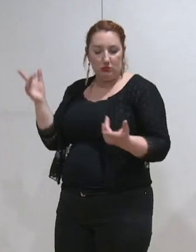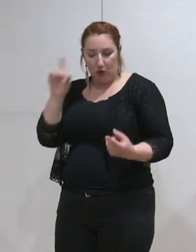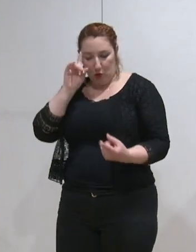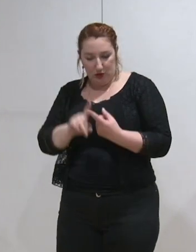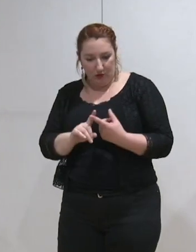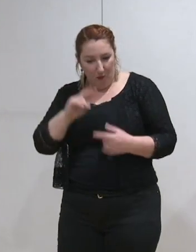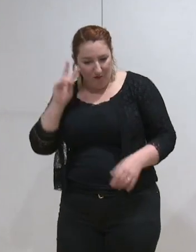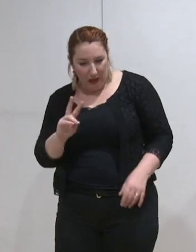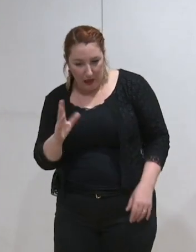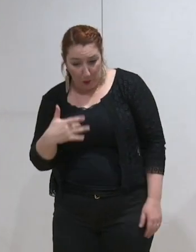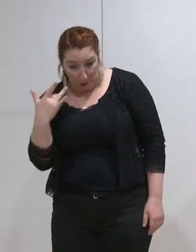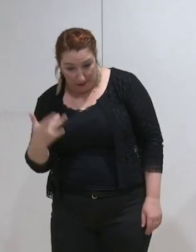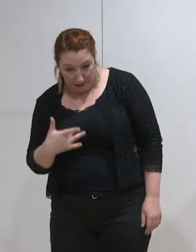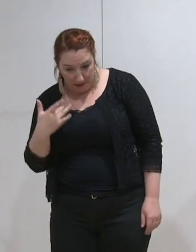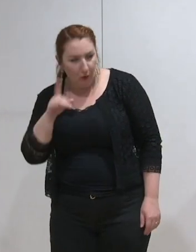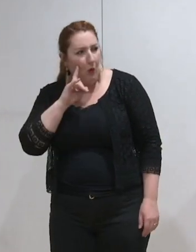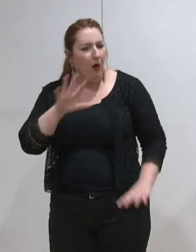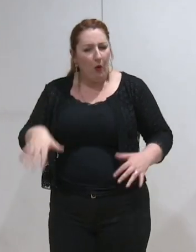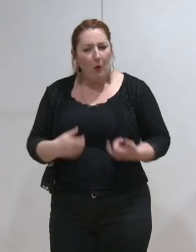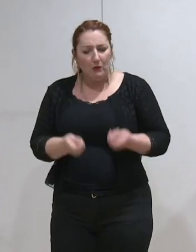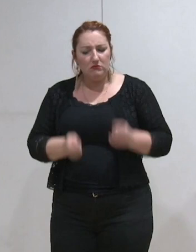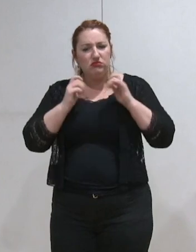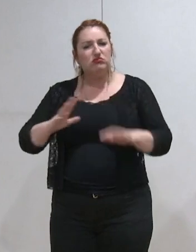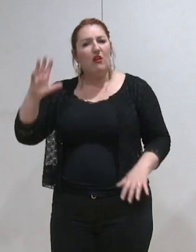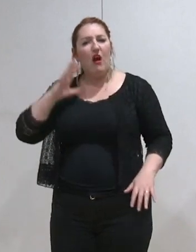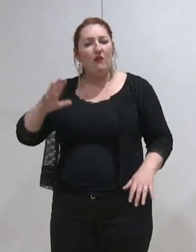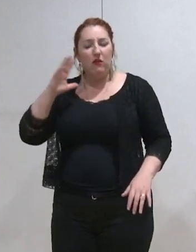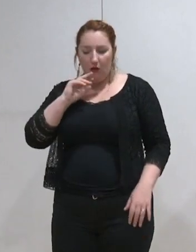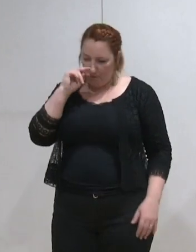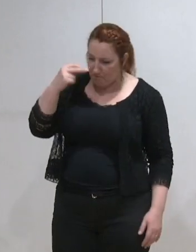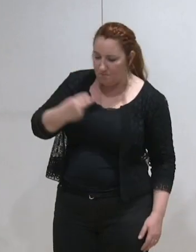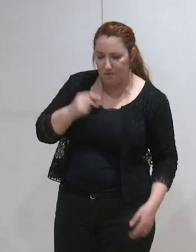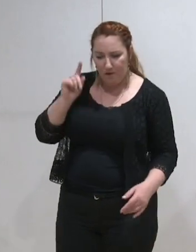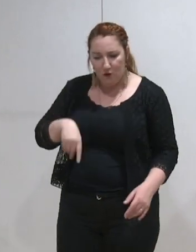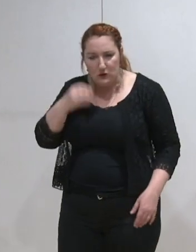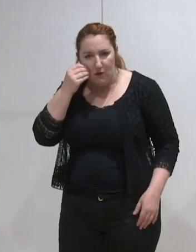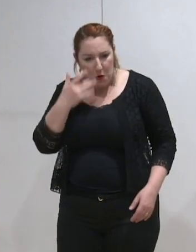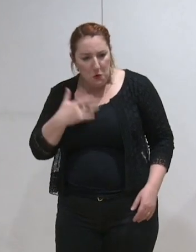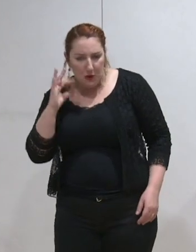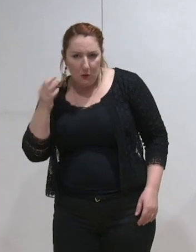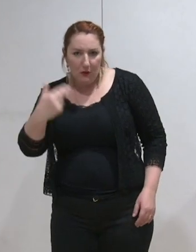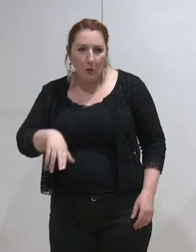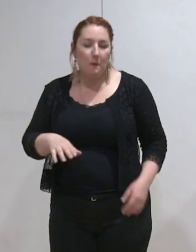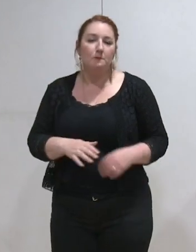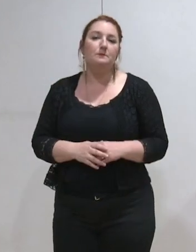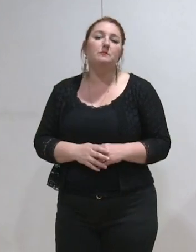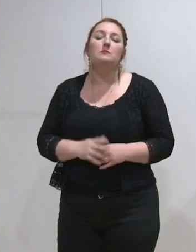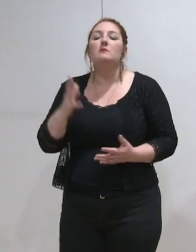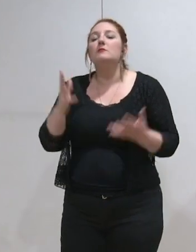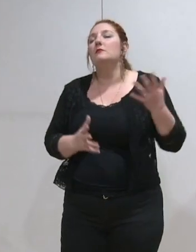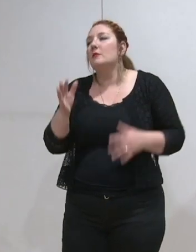compétences que nous nous sommes autoattribué au nom du sacroint principe de compétence générale que l'on puisse peut-être pas